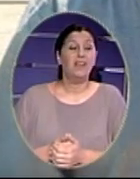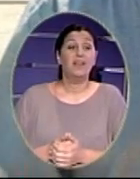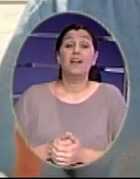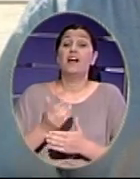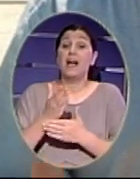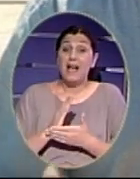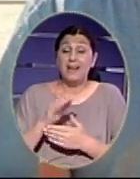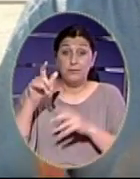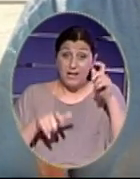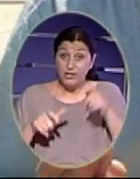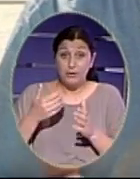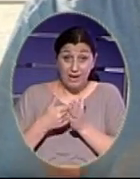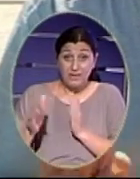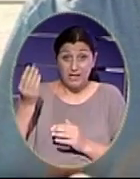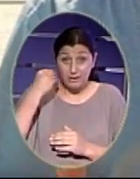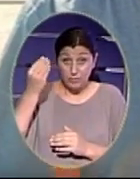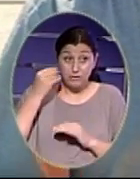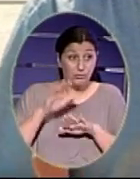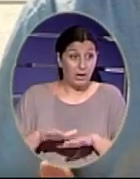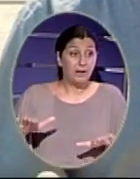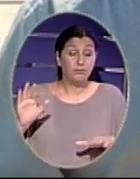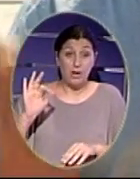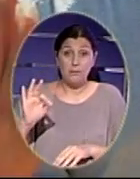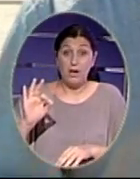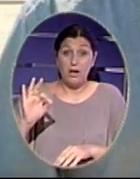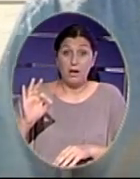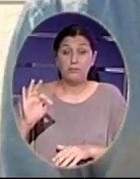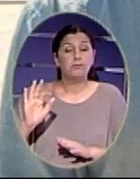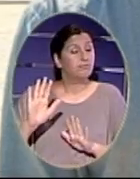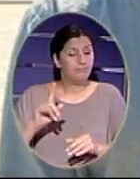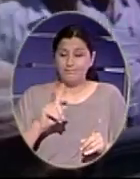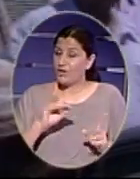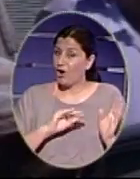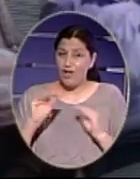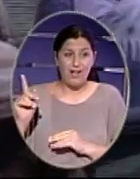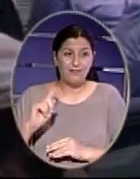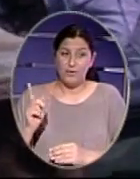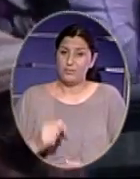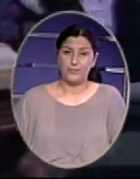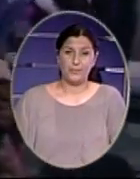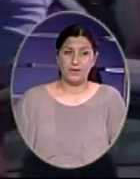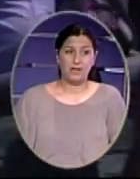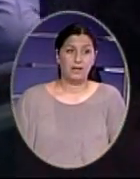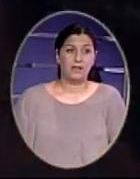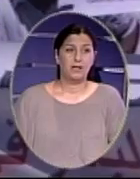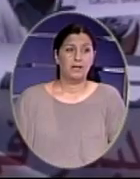אולי חלק מהאנשים יוותרו על הלימודים של הילדים שלהם ולא יעברו.